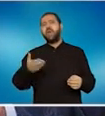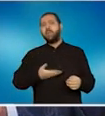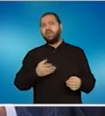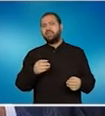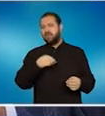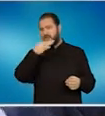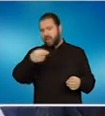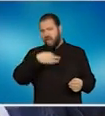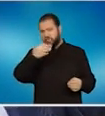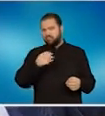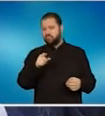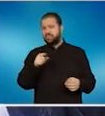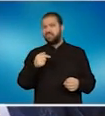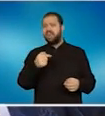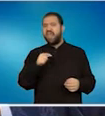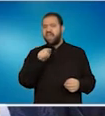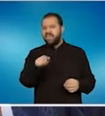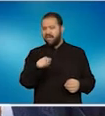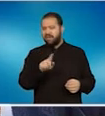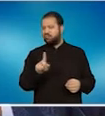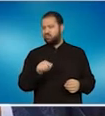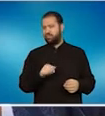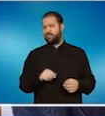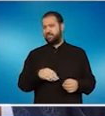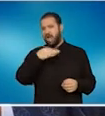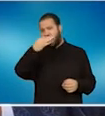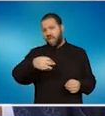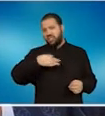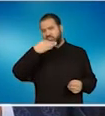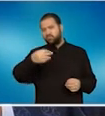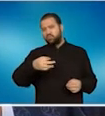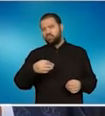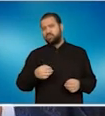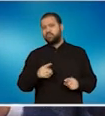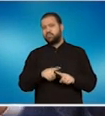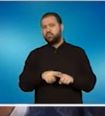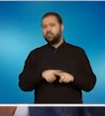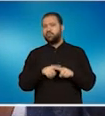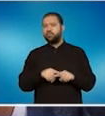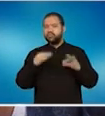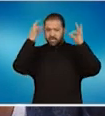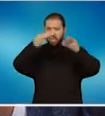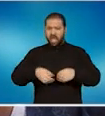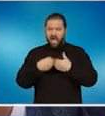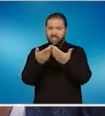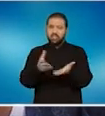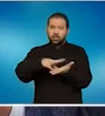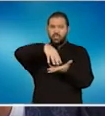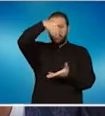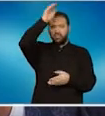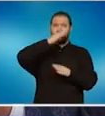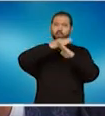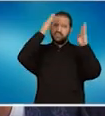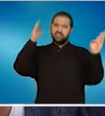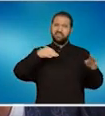n-a grăit doar de la el, a grăit cumva cu ceea ce i-a dat Duhul Sfânt